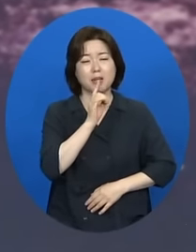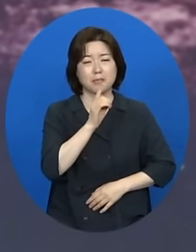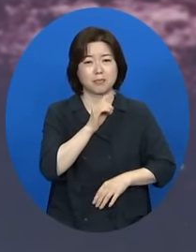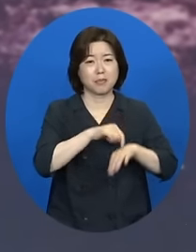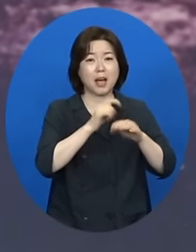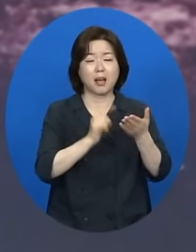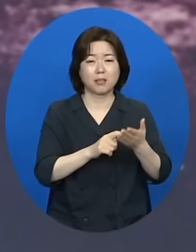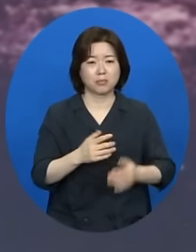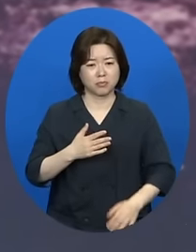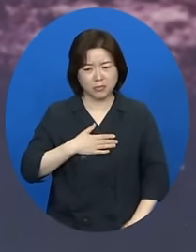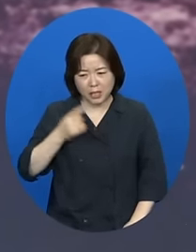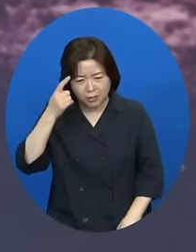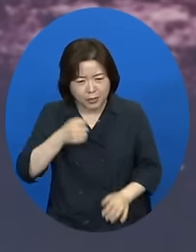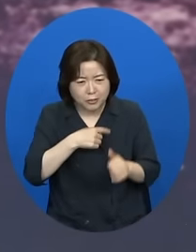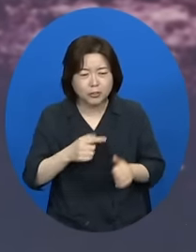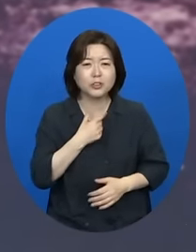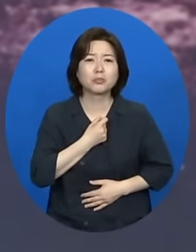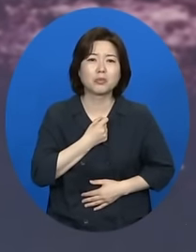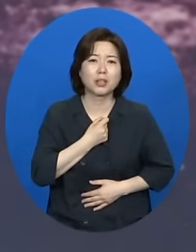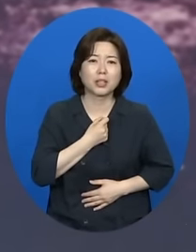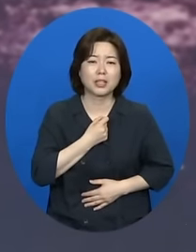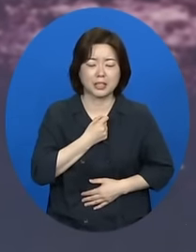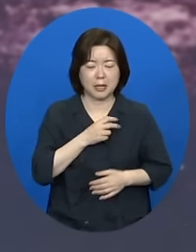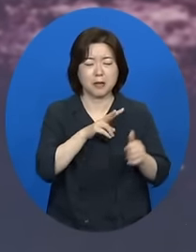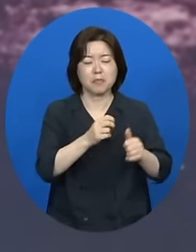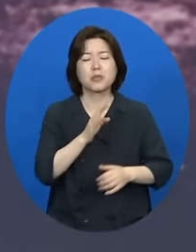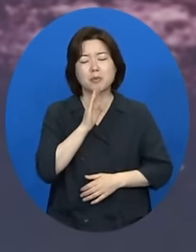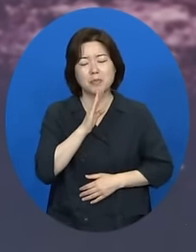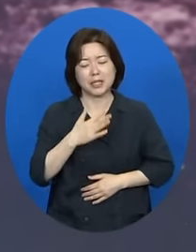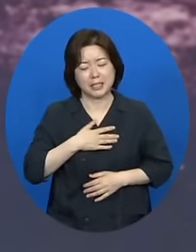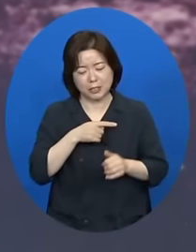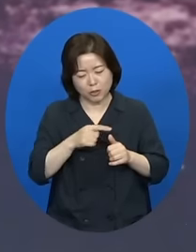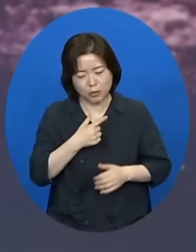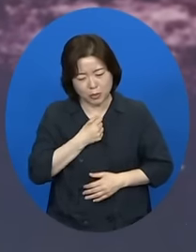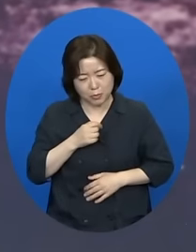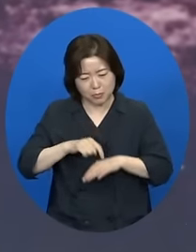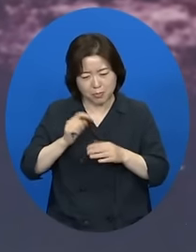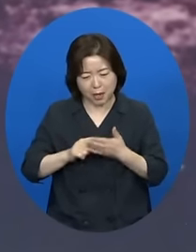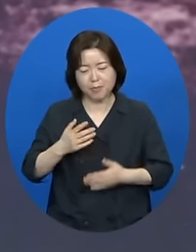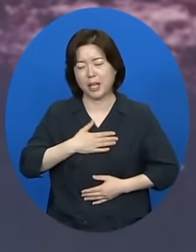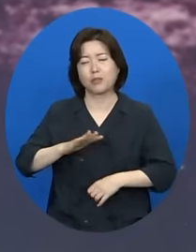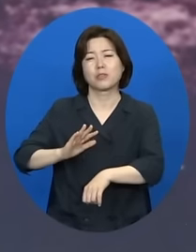했지? 물론 미웠지만 죽이고자 했던 것은 나에게도 잘못이 있었어.